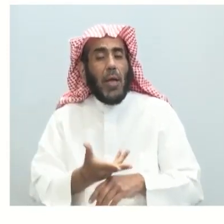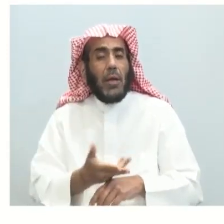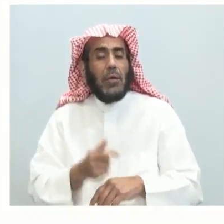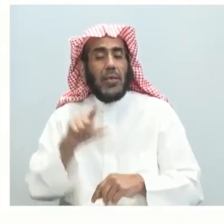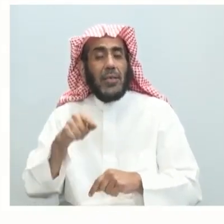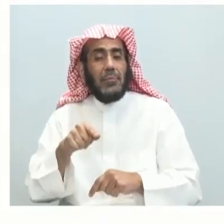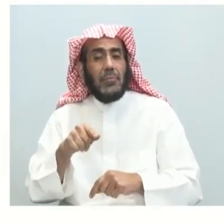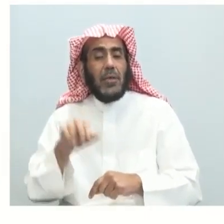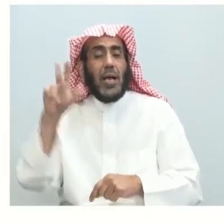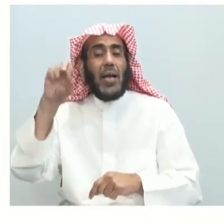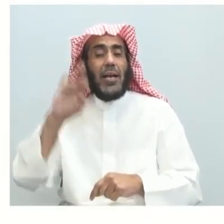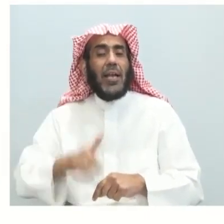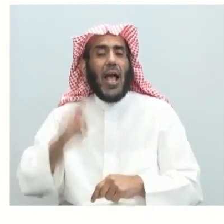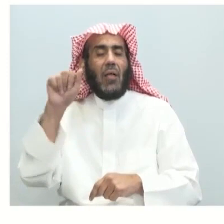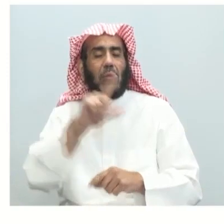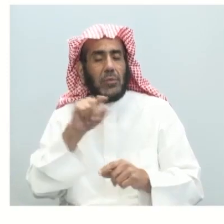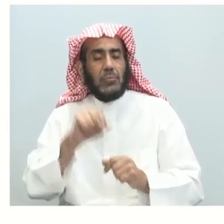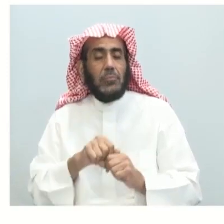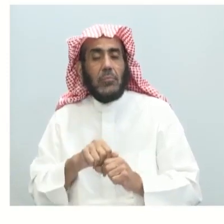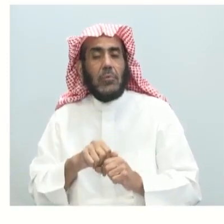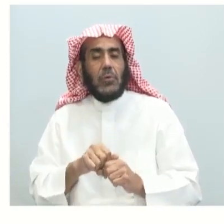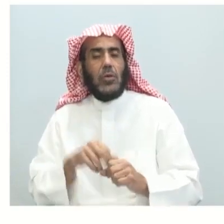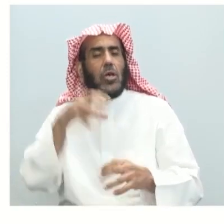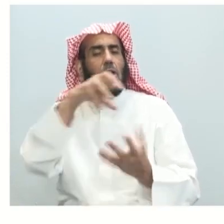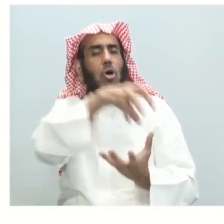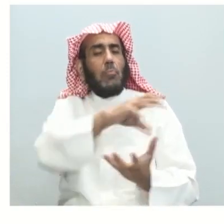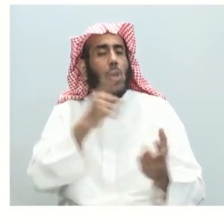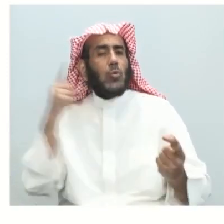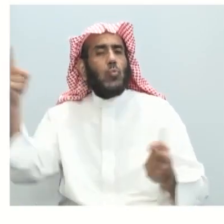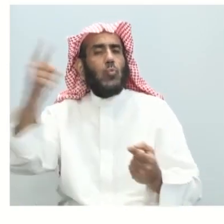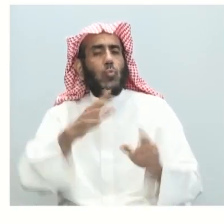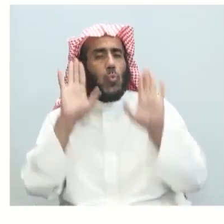احسنتم الرياض قبله المسلمين